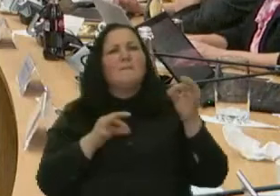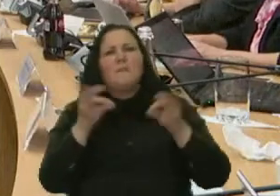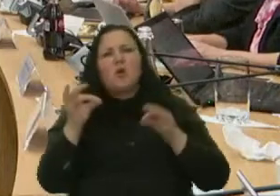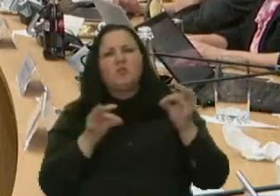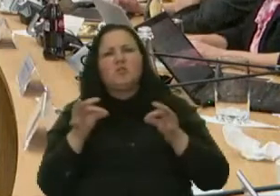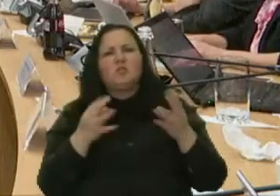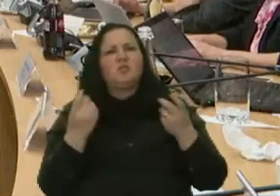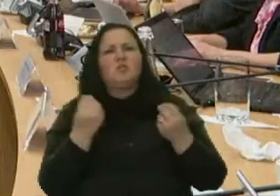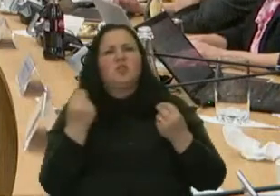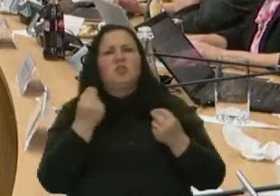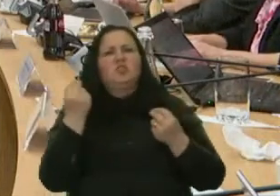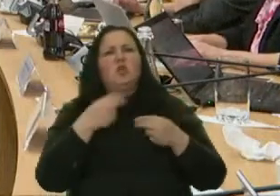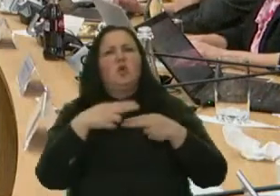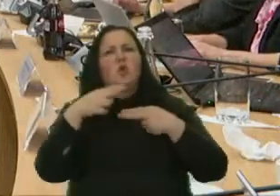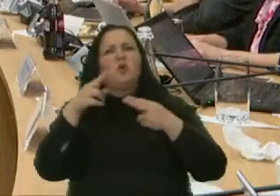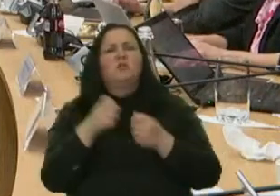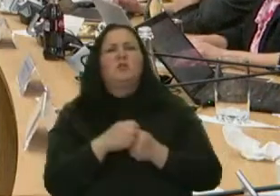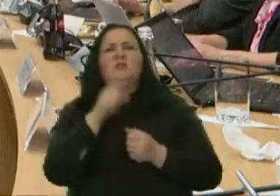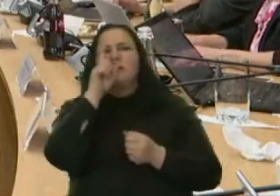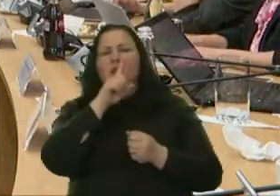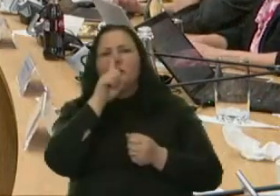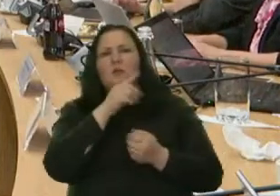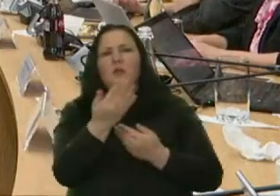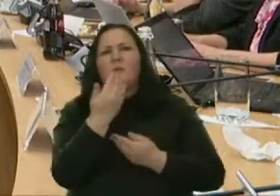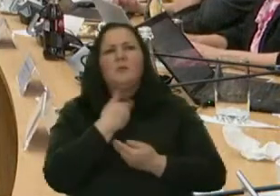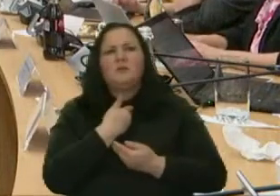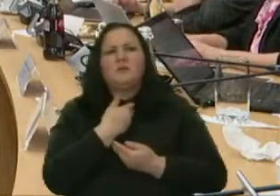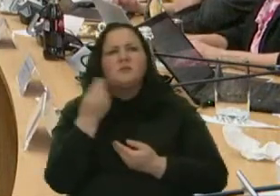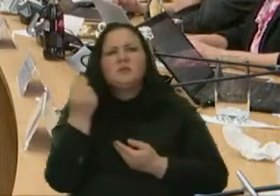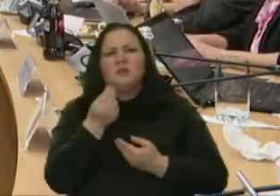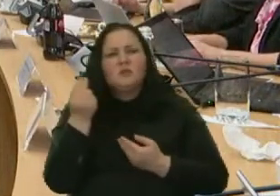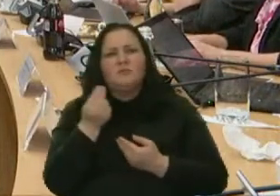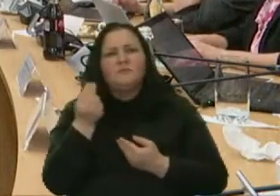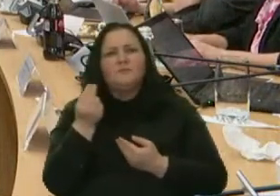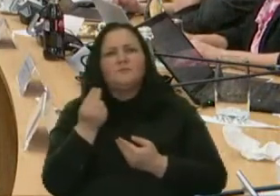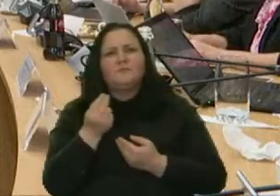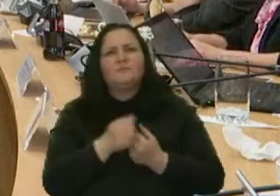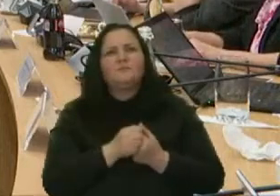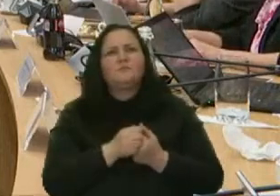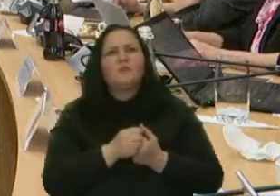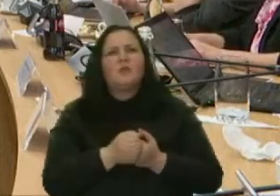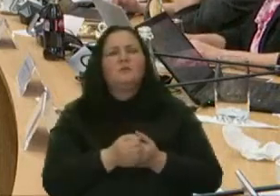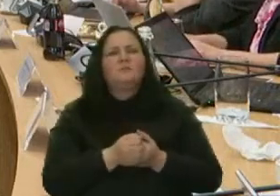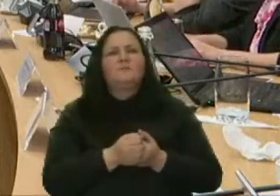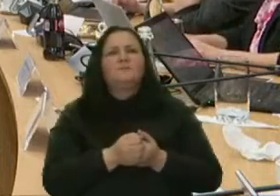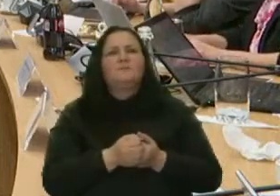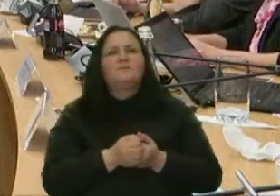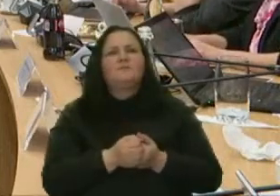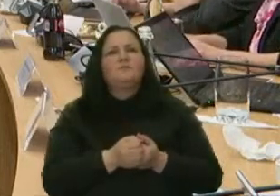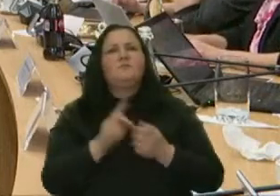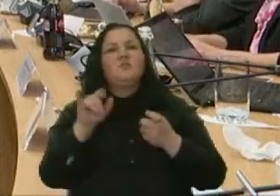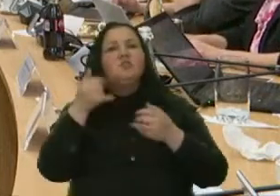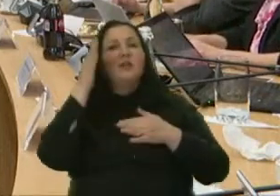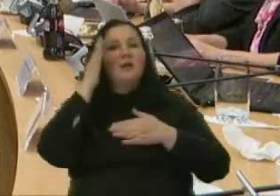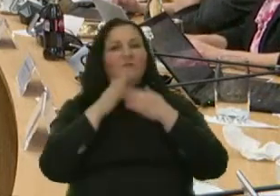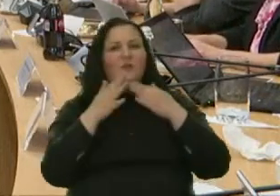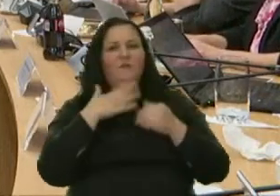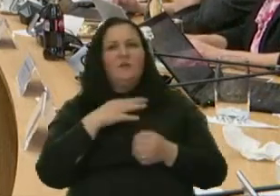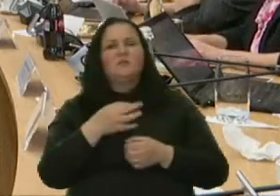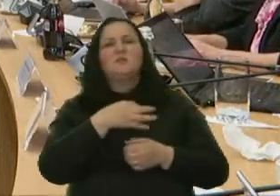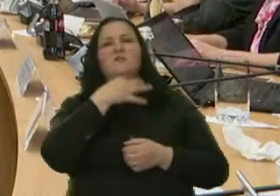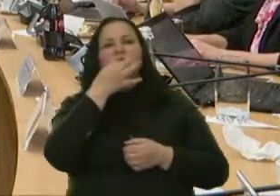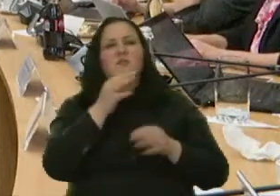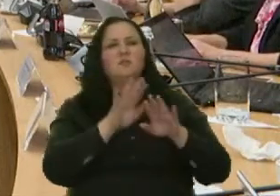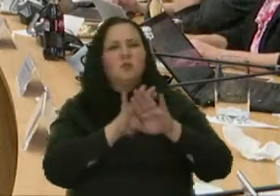De ce continuați să ne îmbătați cu apă caldă sau rece în final vreau să vă transmit